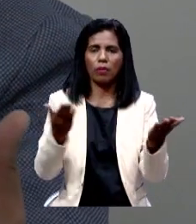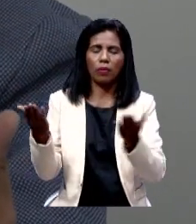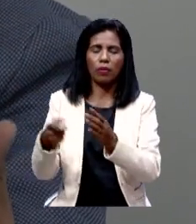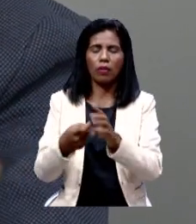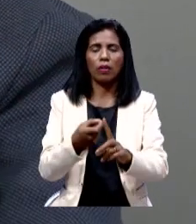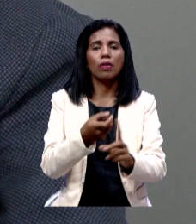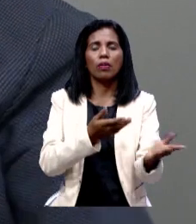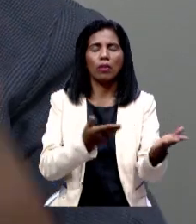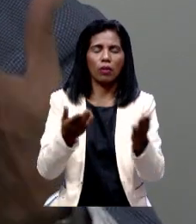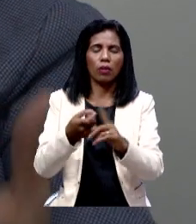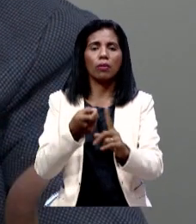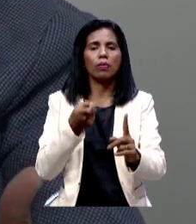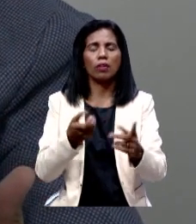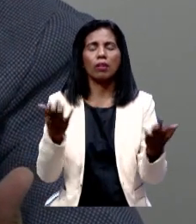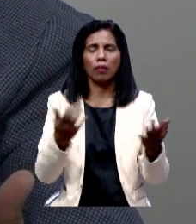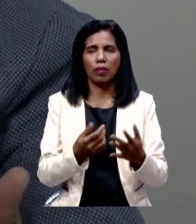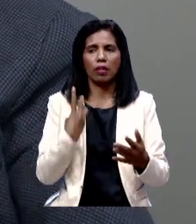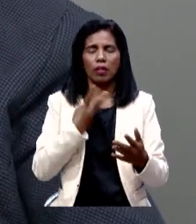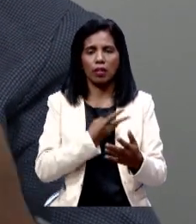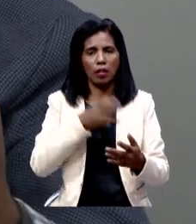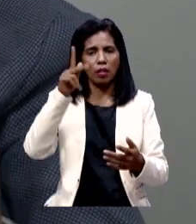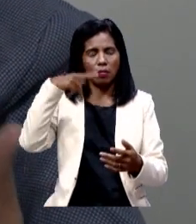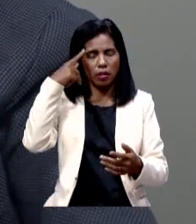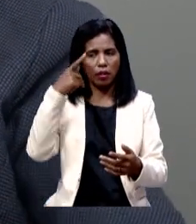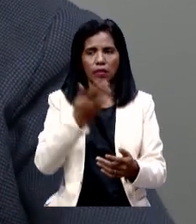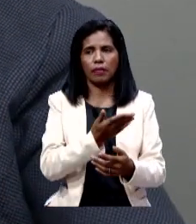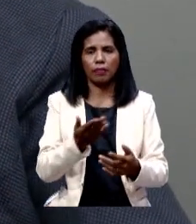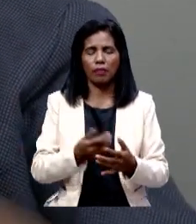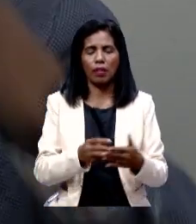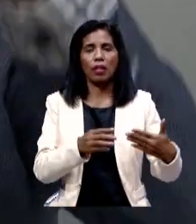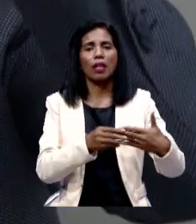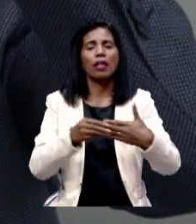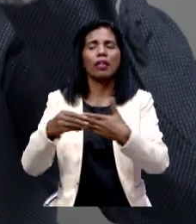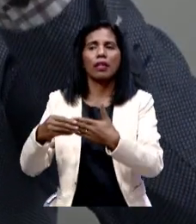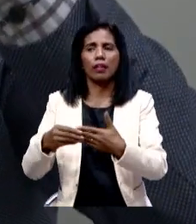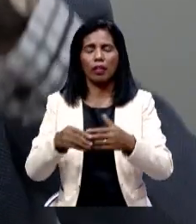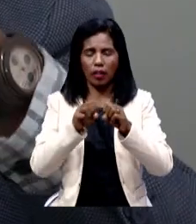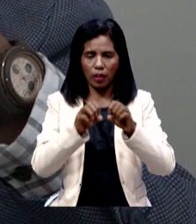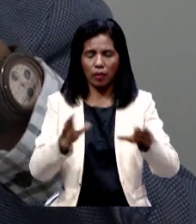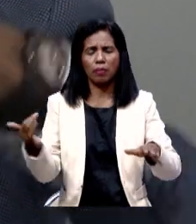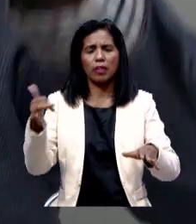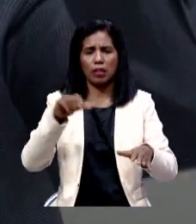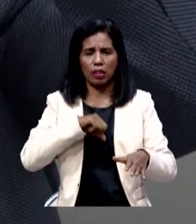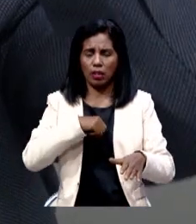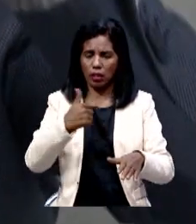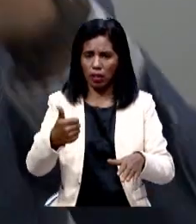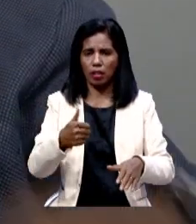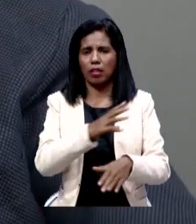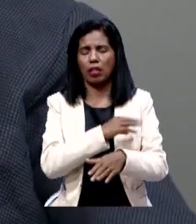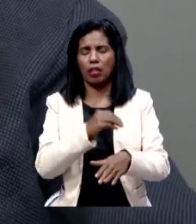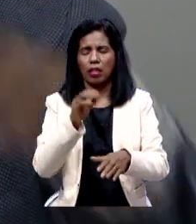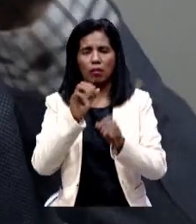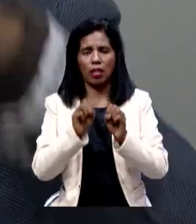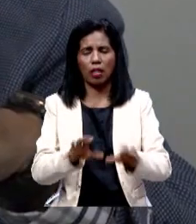rakirun sama ini, agora ita ni politiku sira, liliu ita ni leader sira, halakon ba sira ni egoismo, halakon ba sira ni